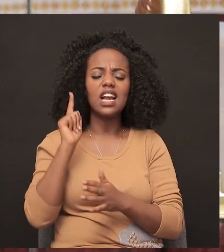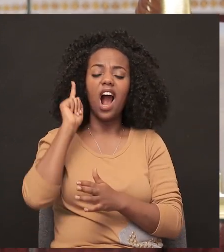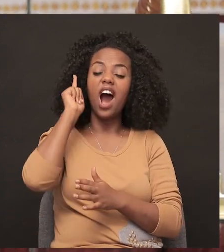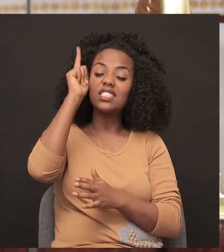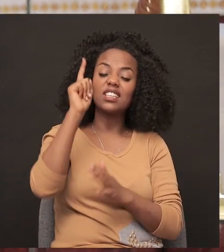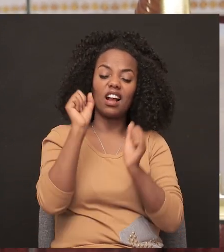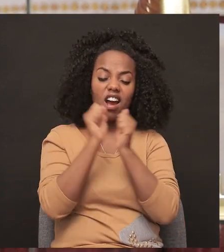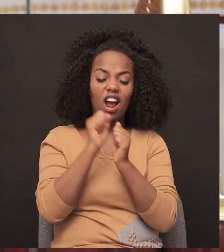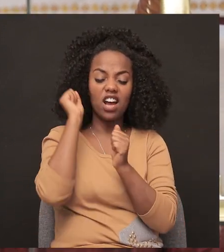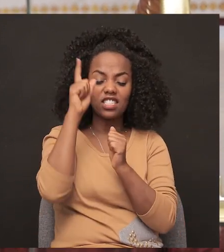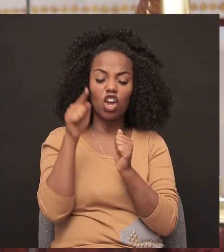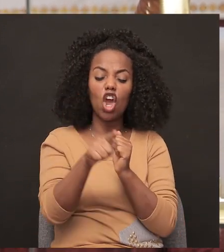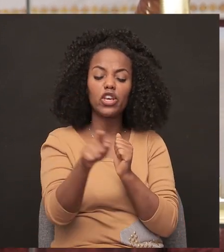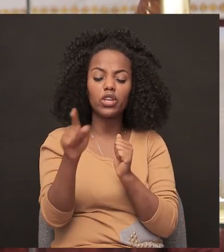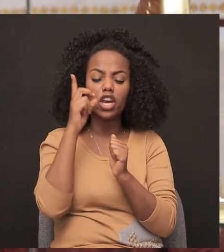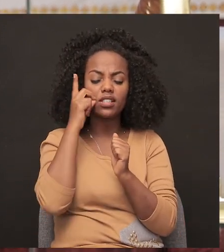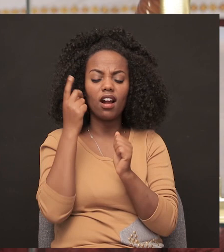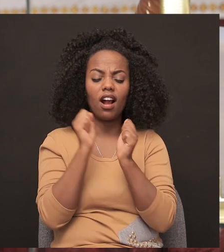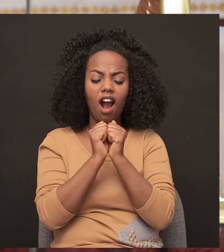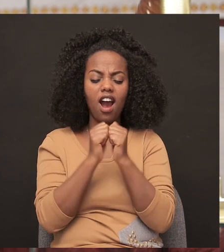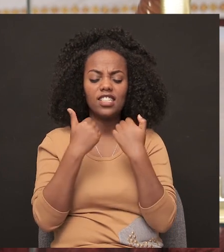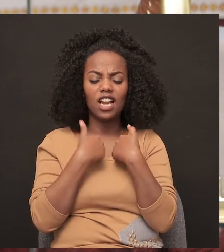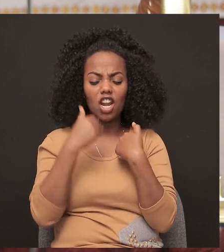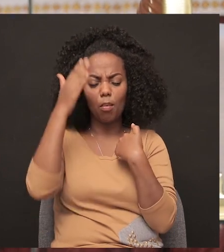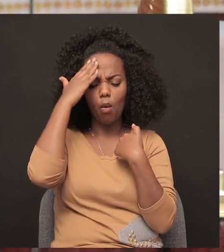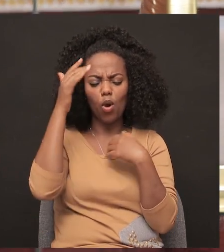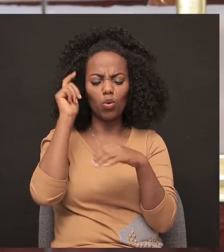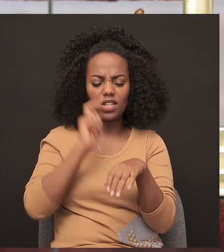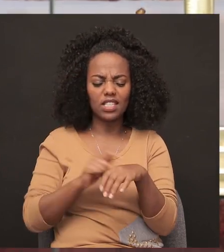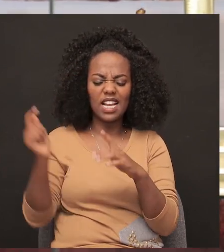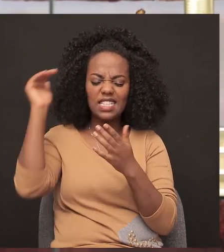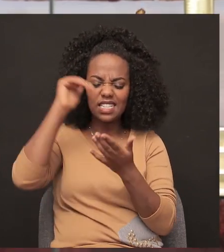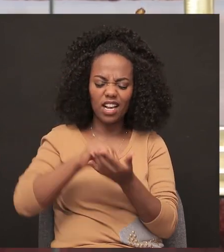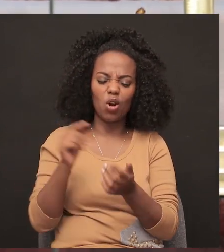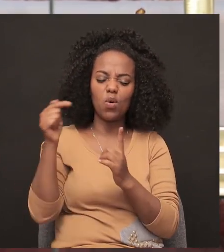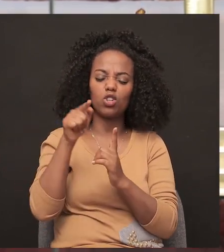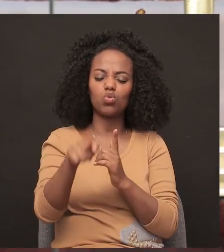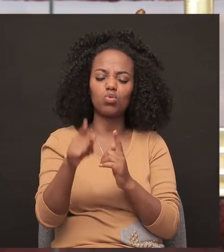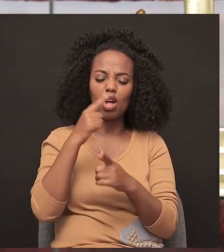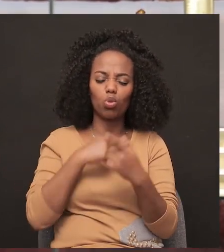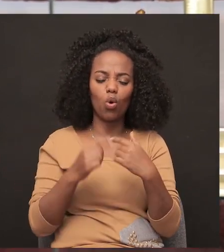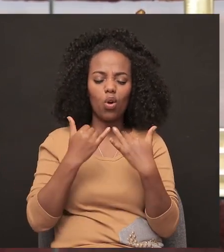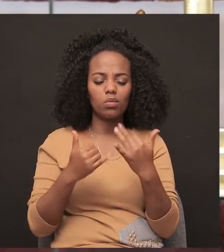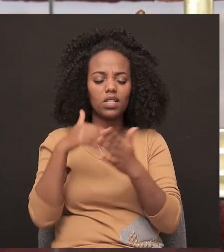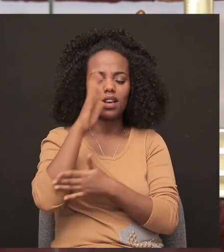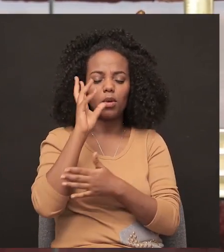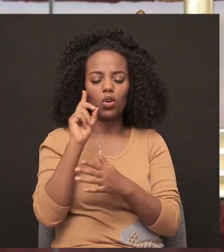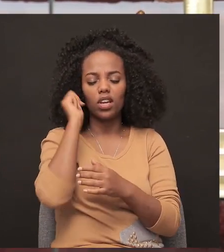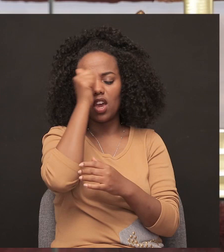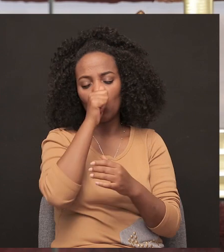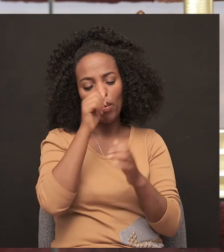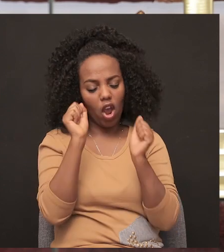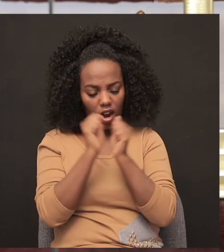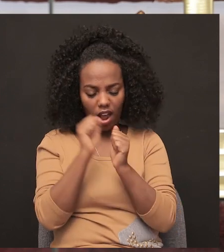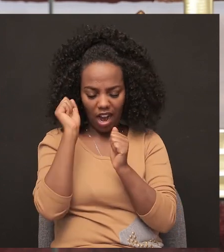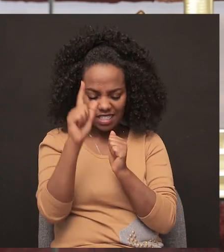ከአንተ ጋራ አንተ ከሱ ጋር እንዳለህ ባወቁ ጊዜ እንደገና ወደ እርሱ መጡ አሁንም እግዚአብሔር ሆይ ከኢትዮጵያውያኖች